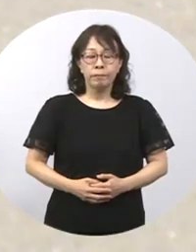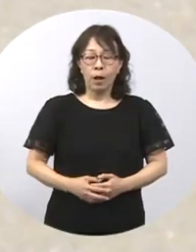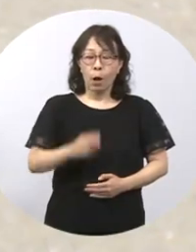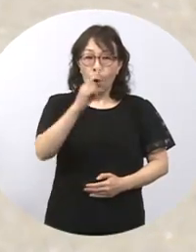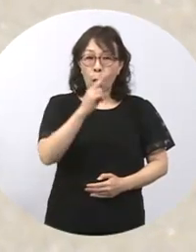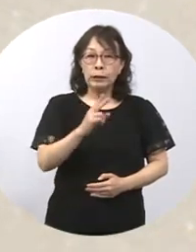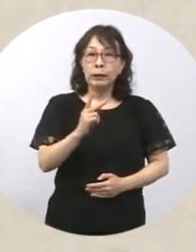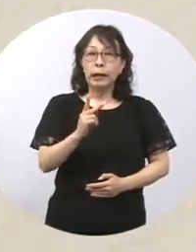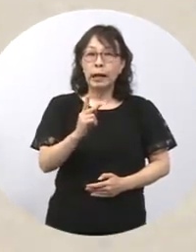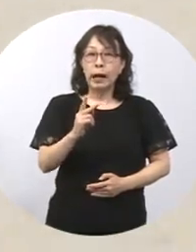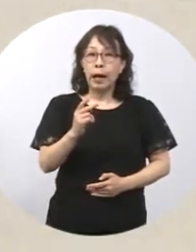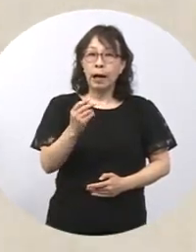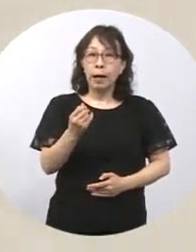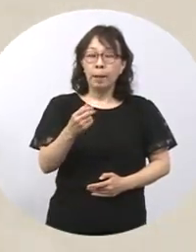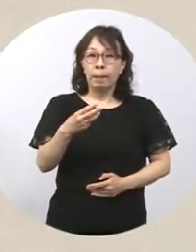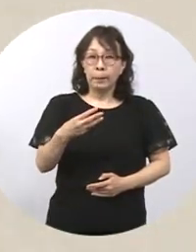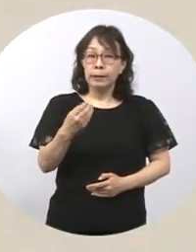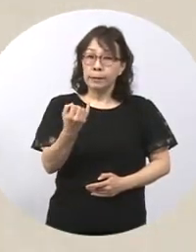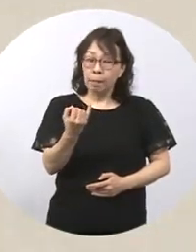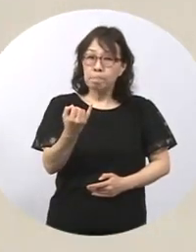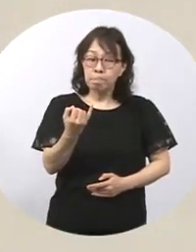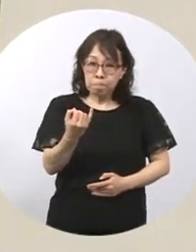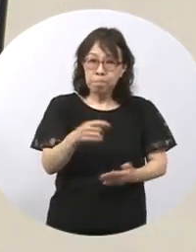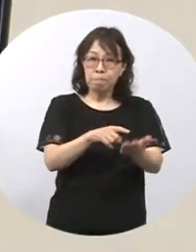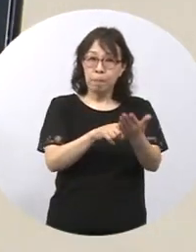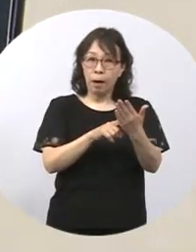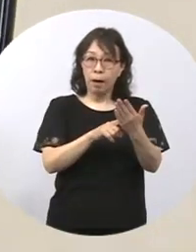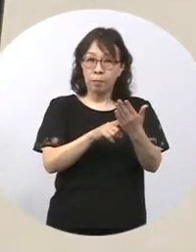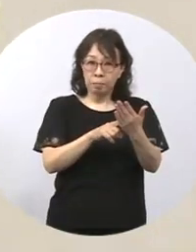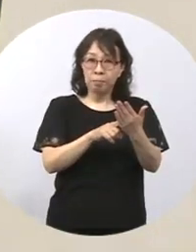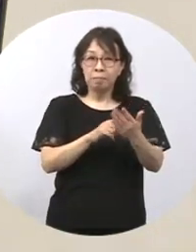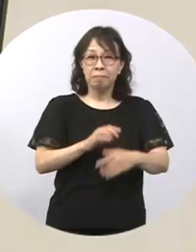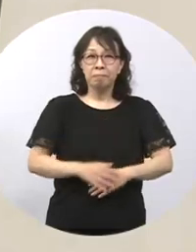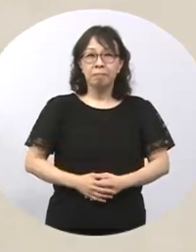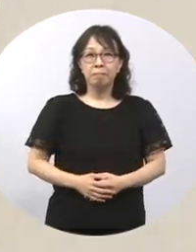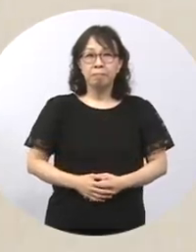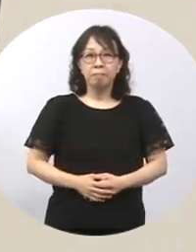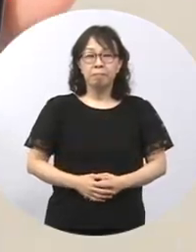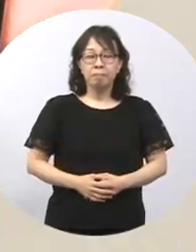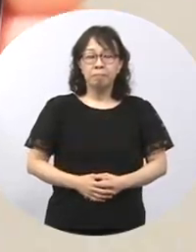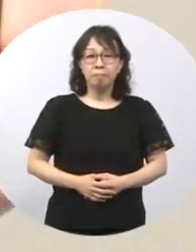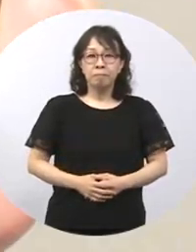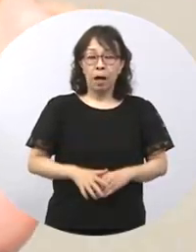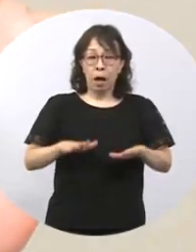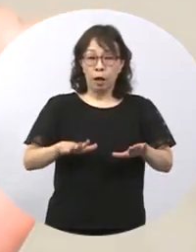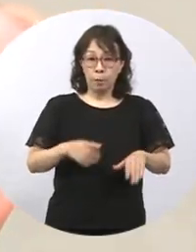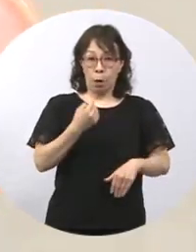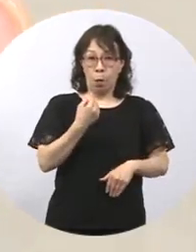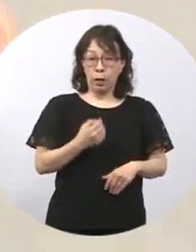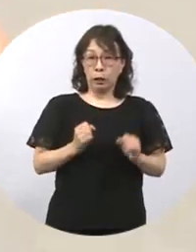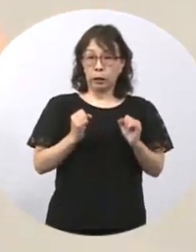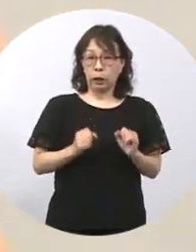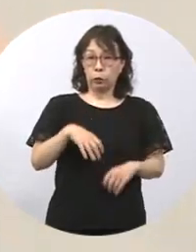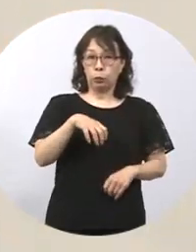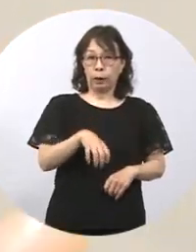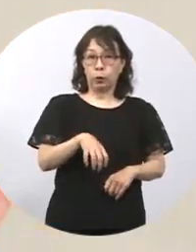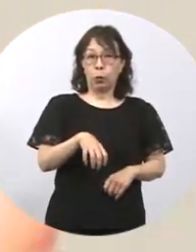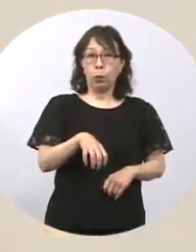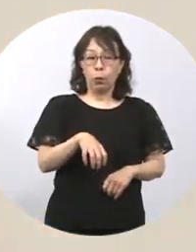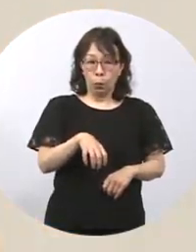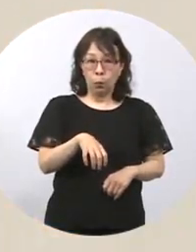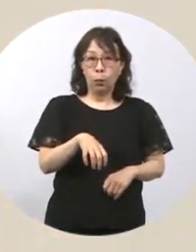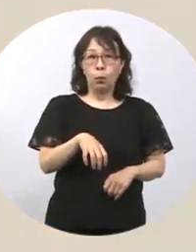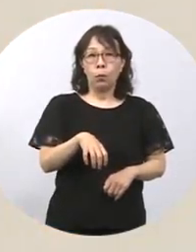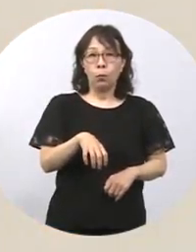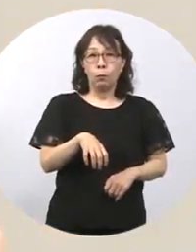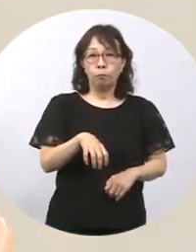こんにちは加賀美さんというホーム画面が出てきました。私が実際にいるポイントもこの